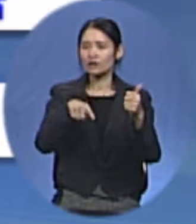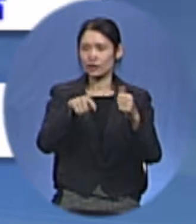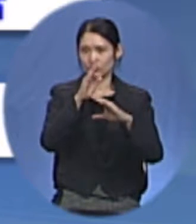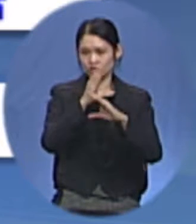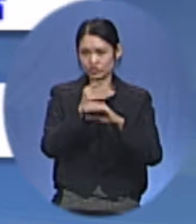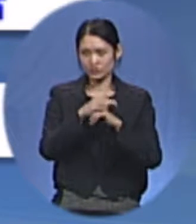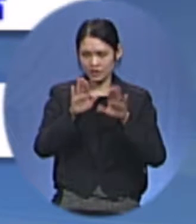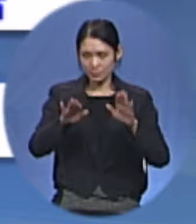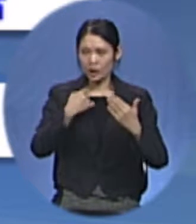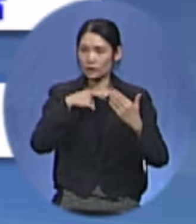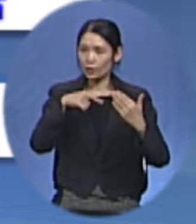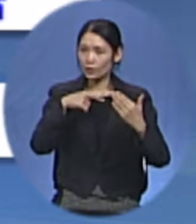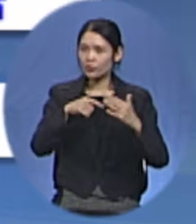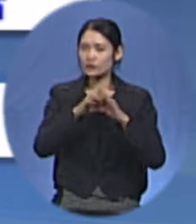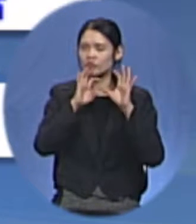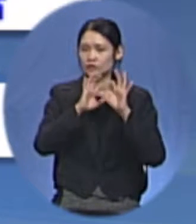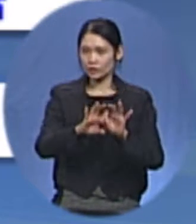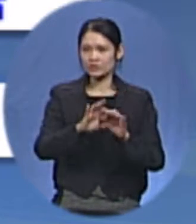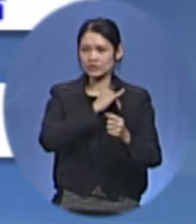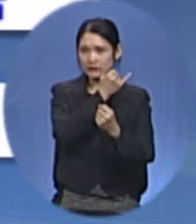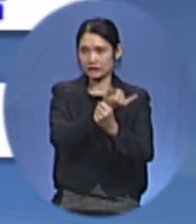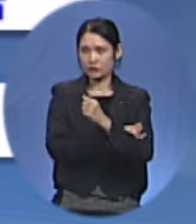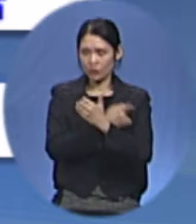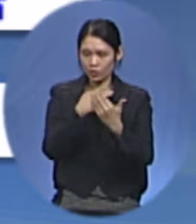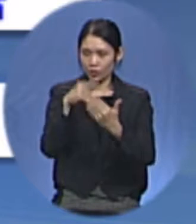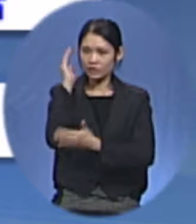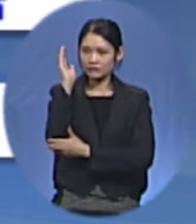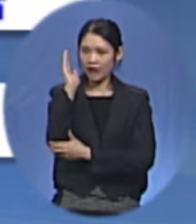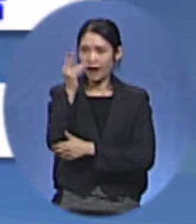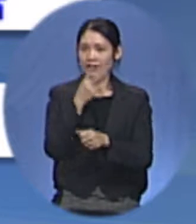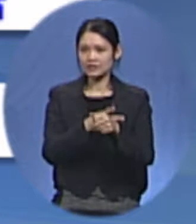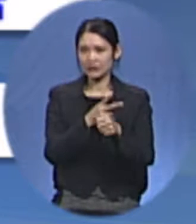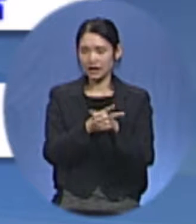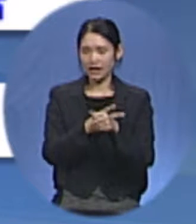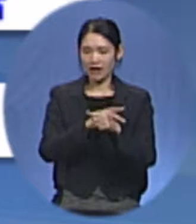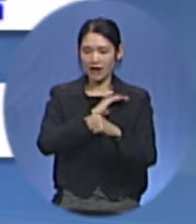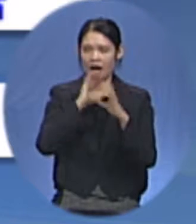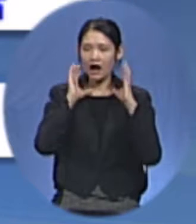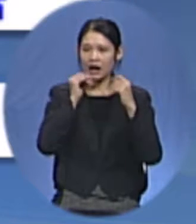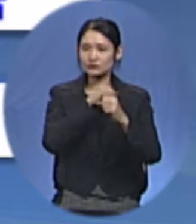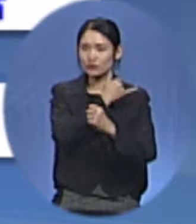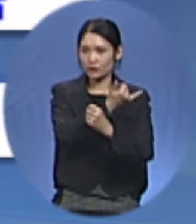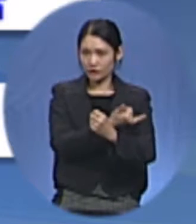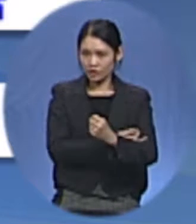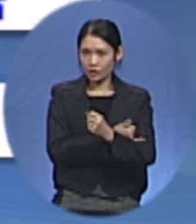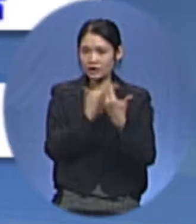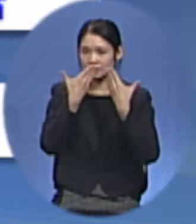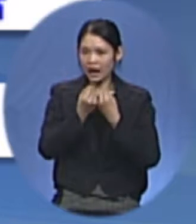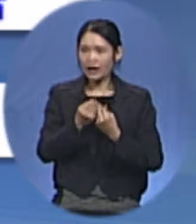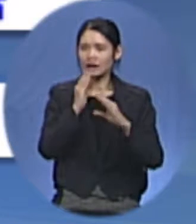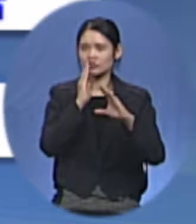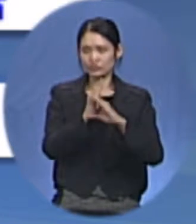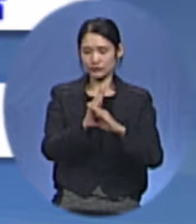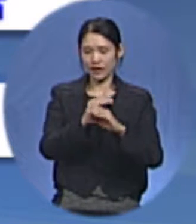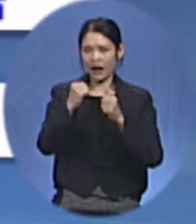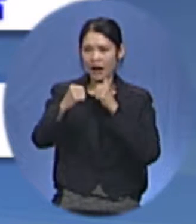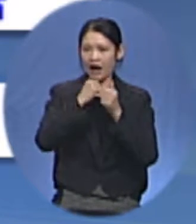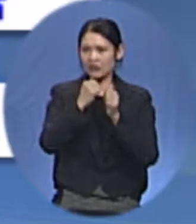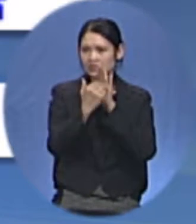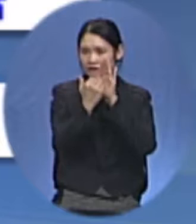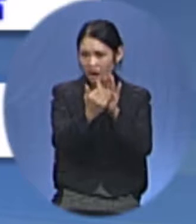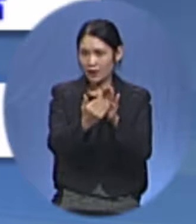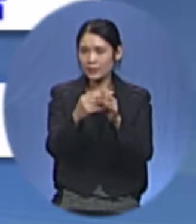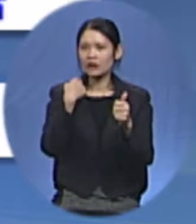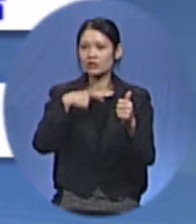이번 교육에서 참가자들은 인권교육 강사로부터 아동인권과 아동학대 사례 중심의 학대 예방에 대한